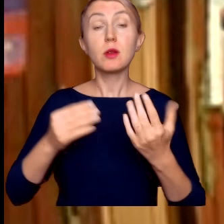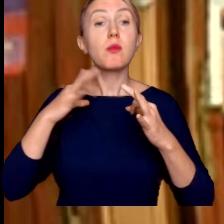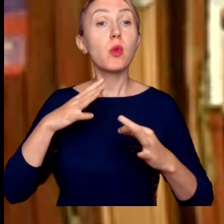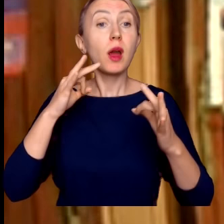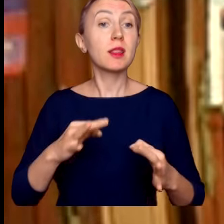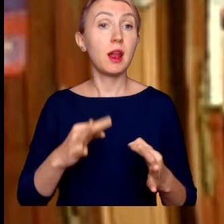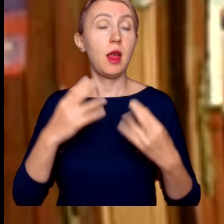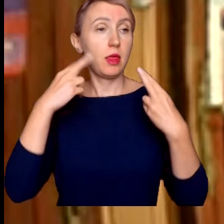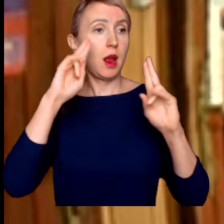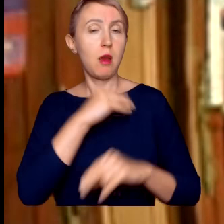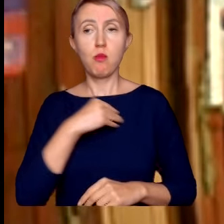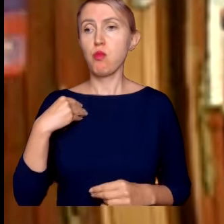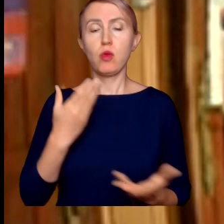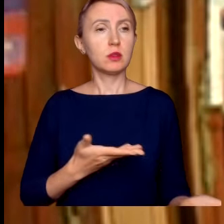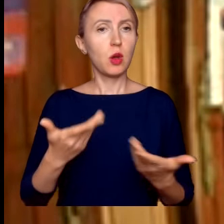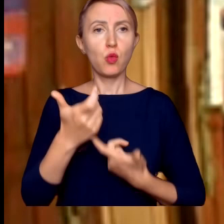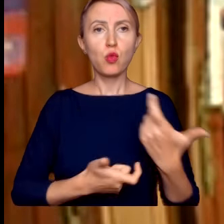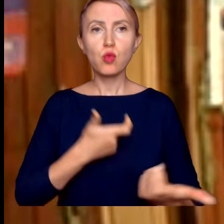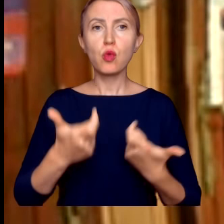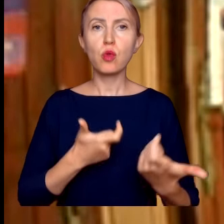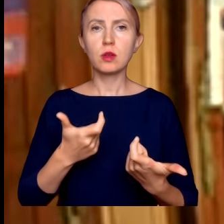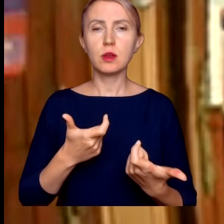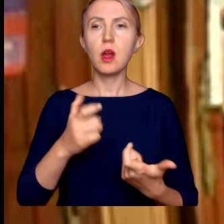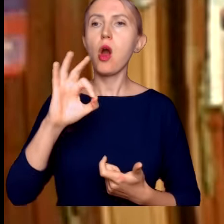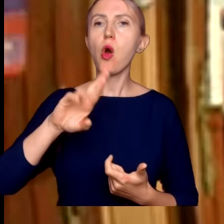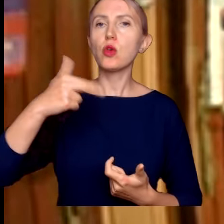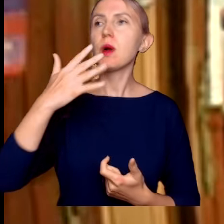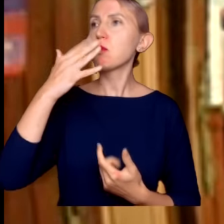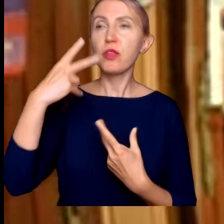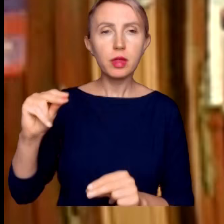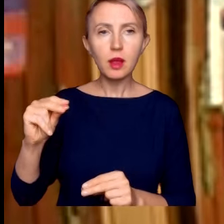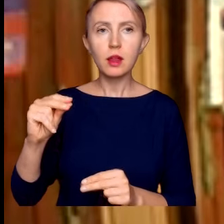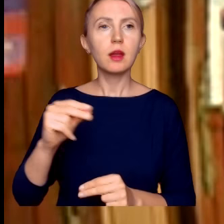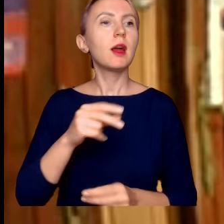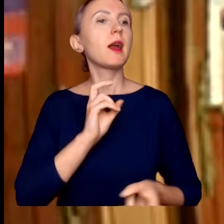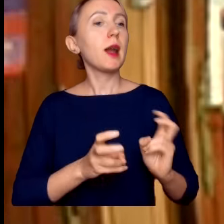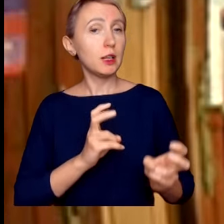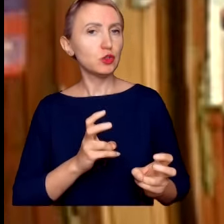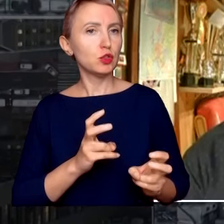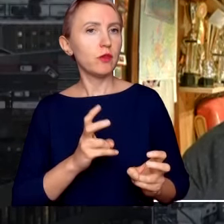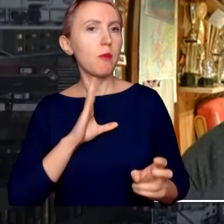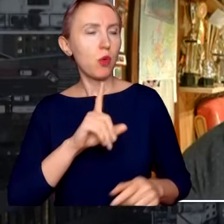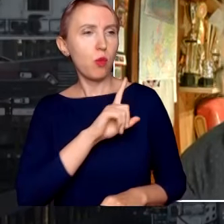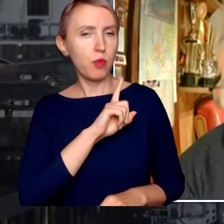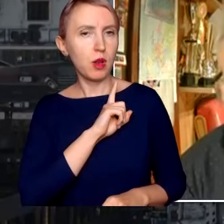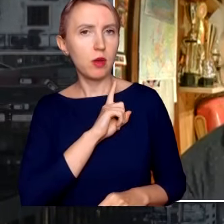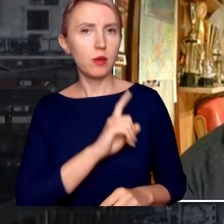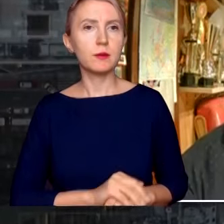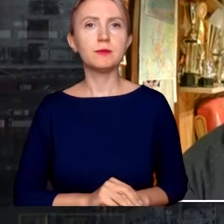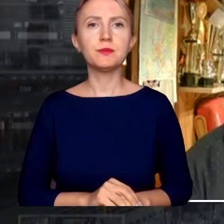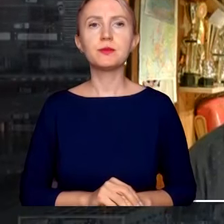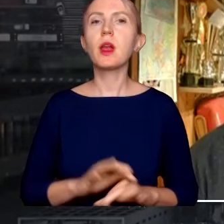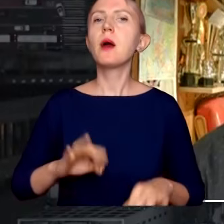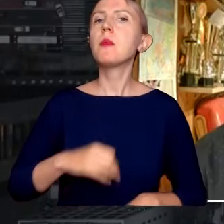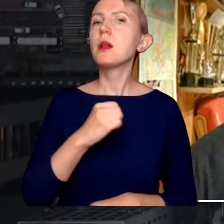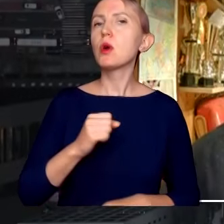nagle robi Polskę i tu jest Orban powiedział nie, Kaczyński, przepraszam, pilnował. Mówię mocno pan poseł